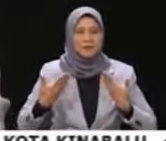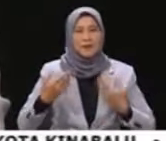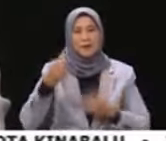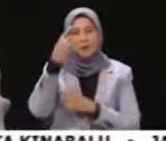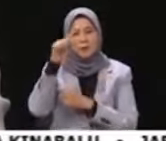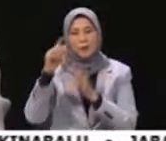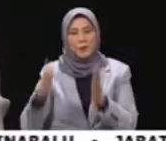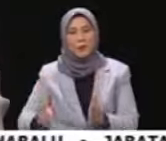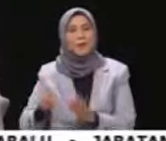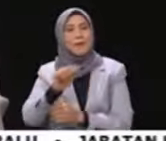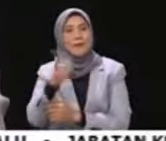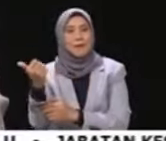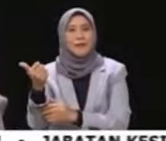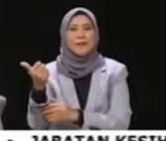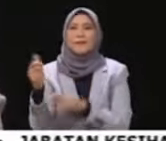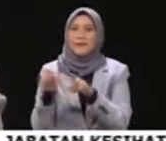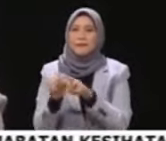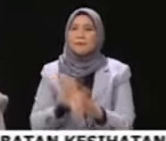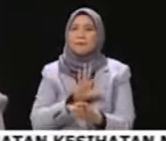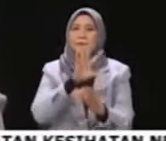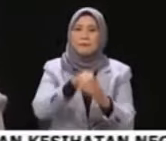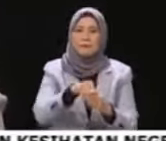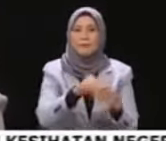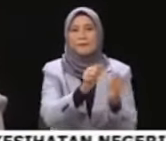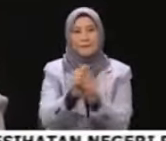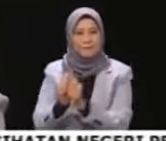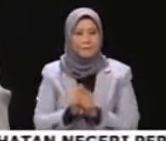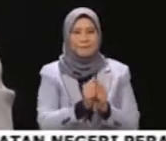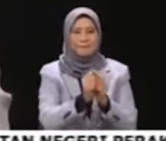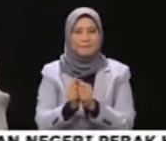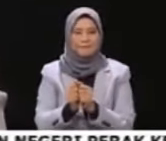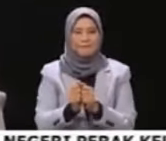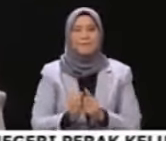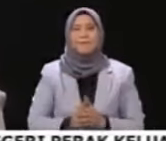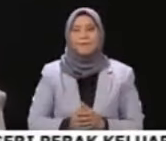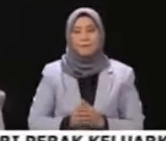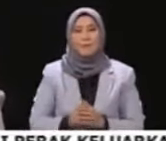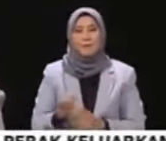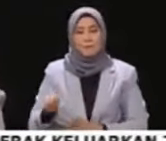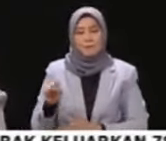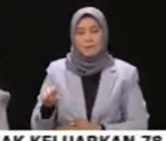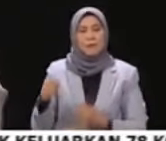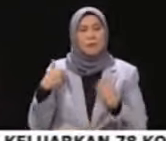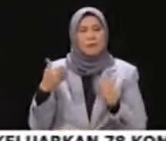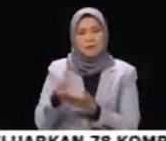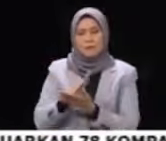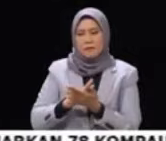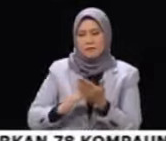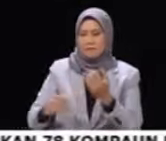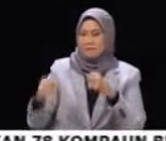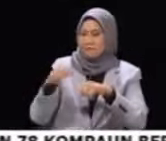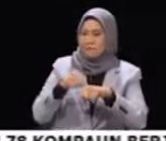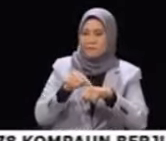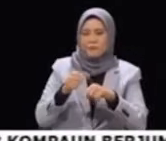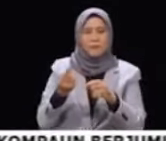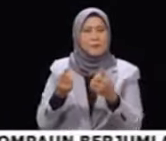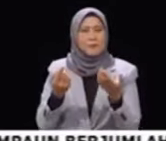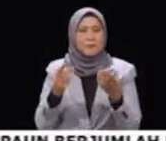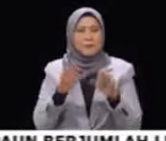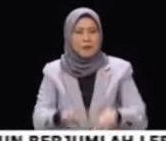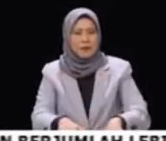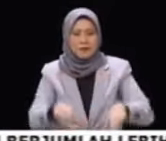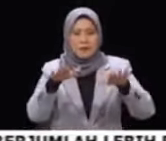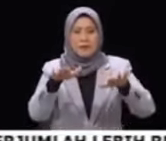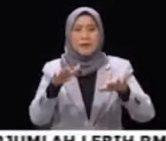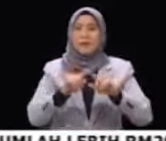kepada orang lain juga mampu untuk bersama-sama. Ini yang paling penting kepada kita. Yang Berhormat, meskipun ada mereka yang ditunjuk, dituding sebagai mangsa bencana ini,